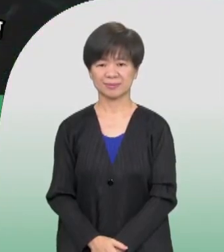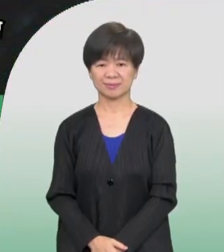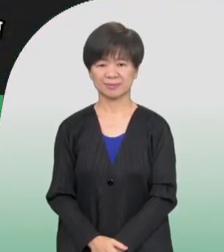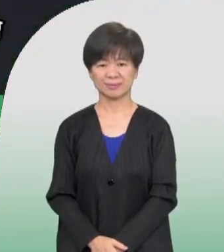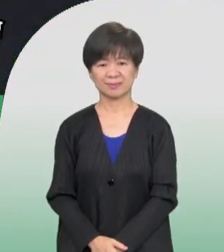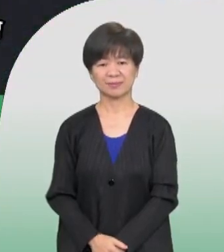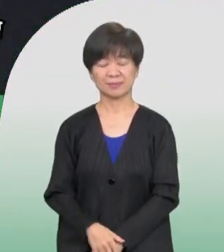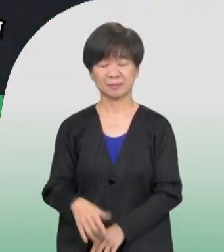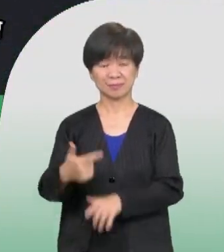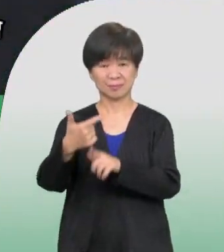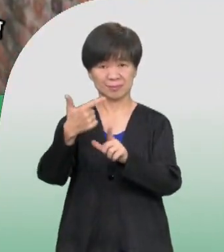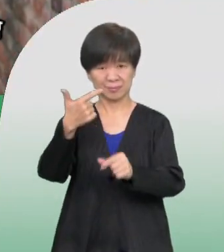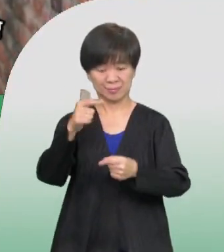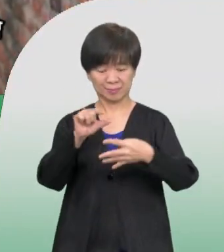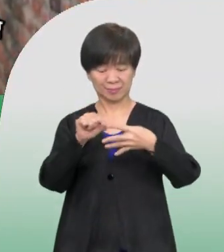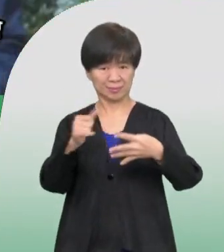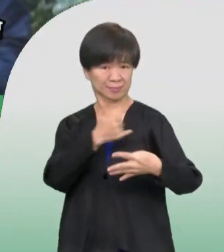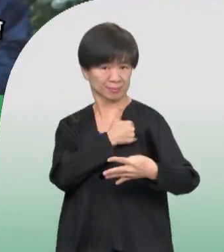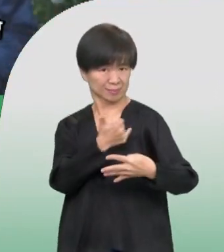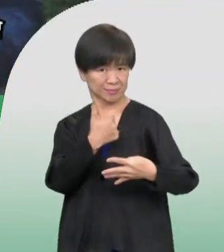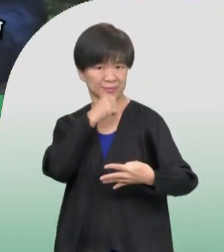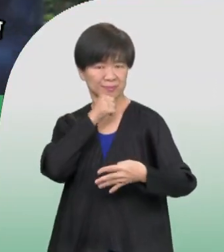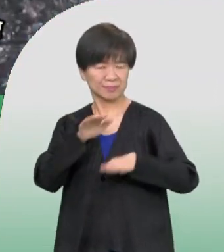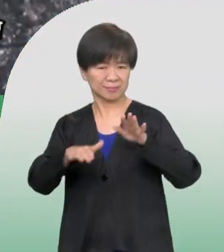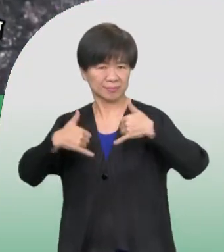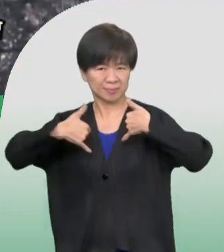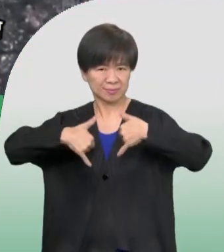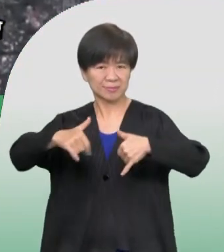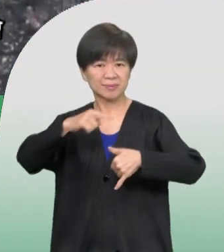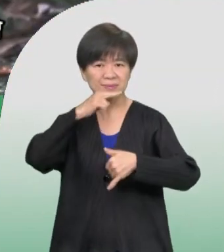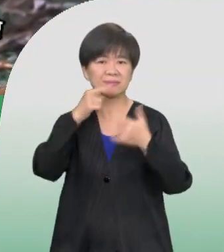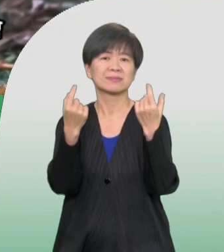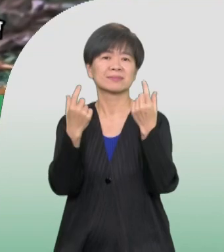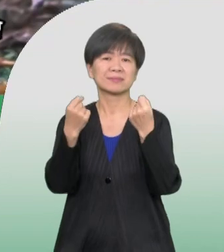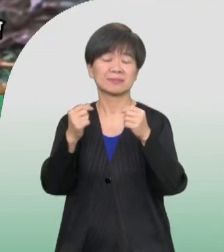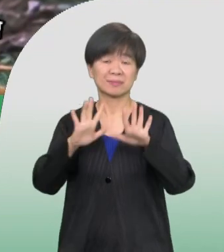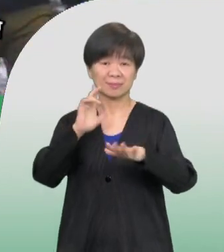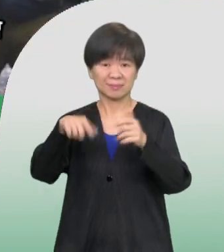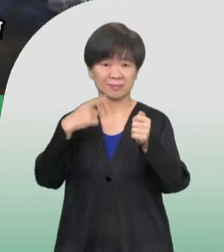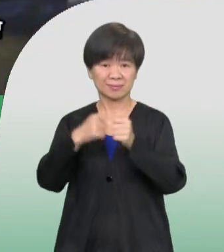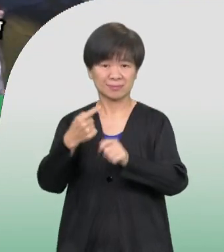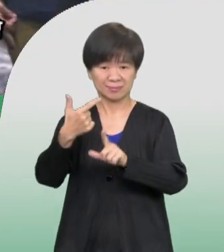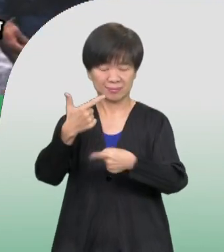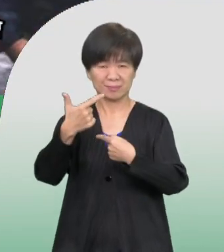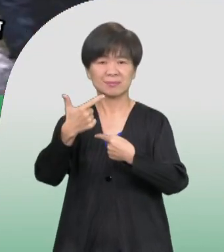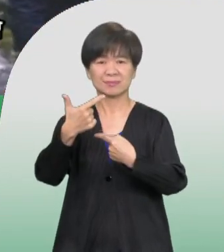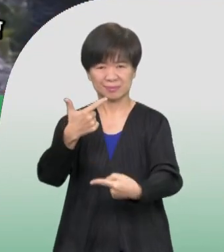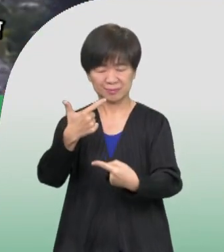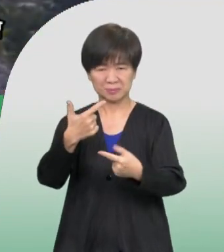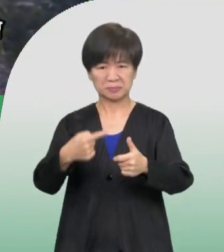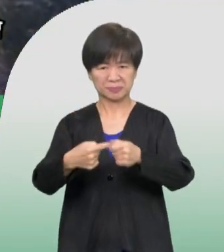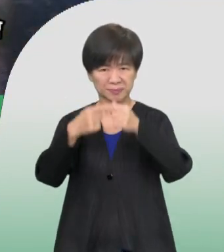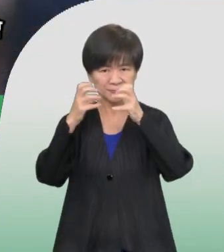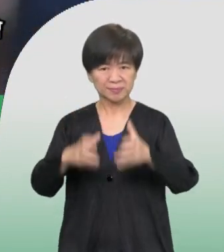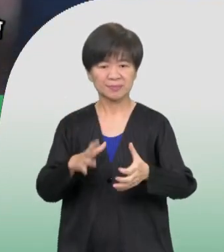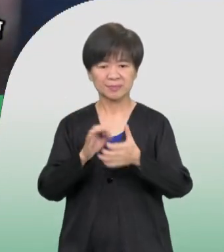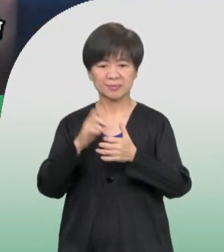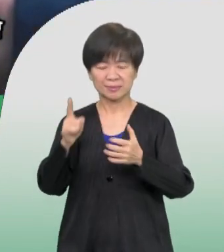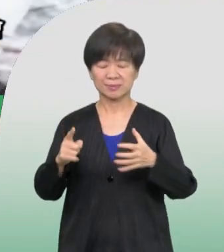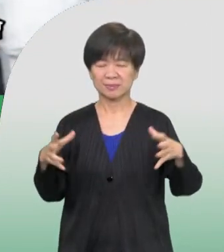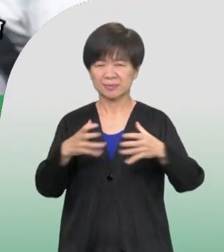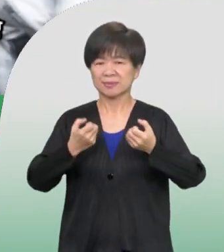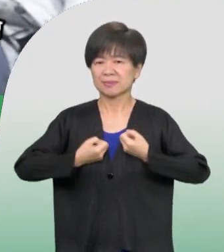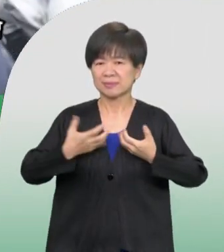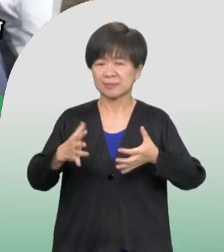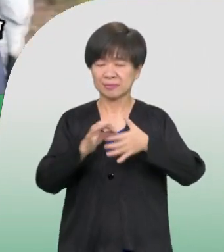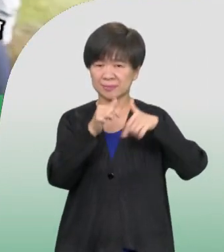当年六年跳一只白鹭，未系台湾普通人，在今年六年初一，为盼跳一届种植石路行路加研发，关